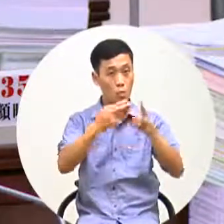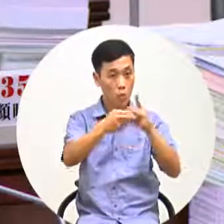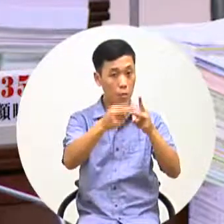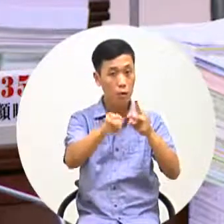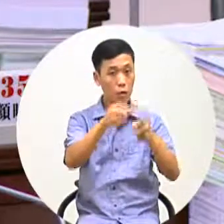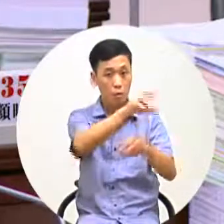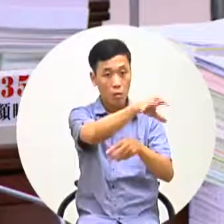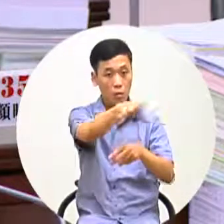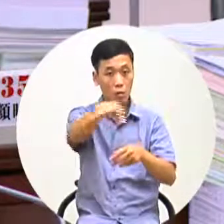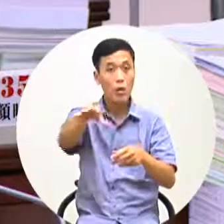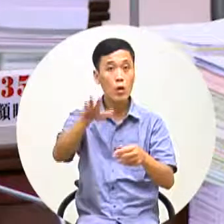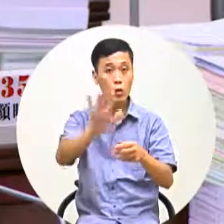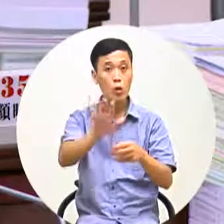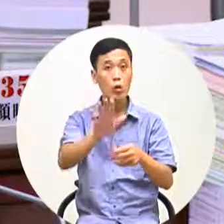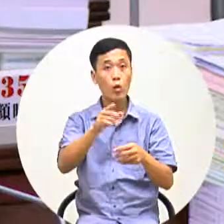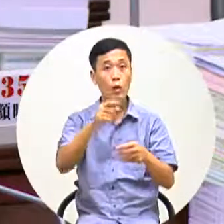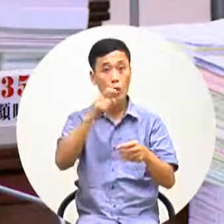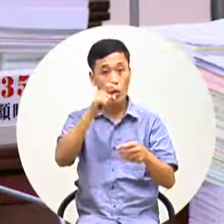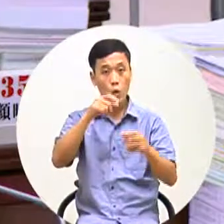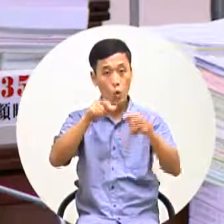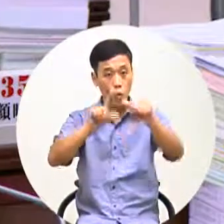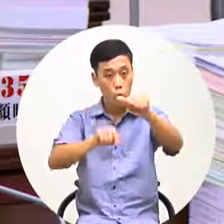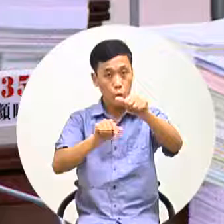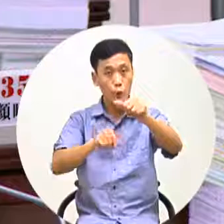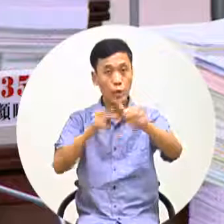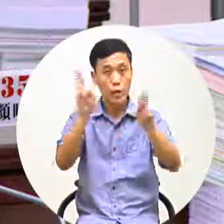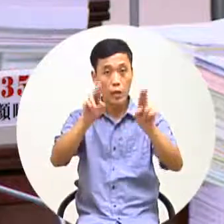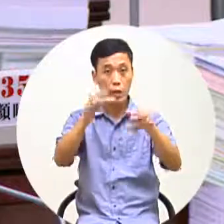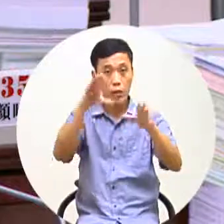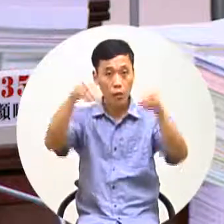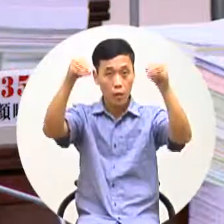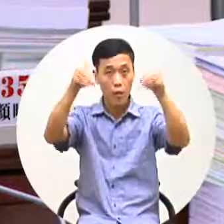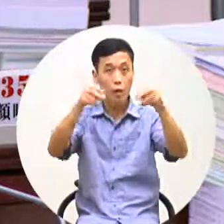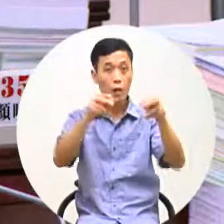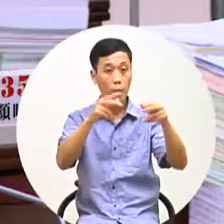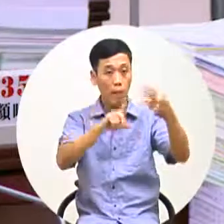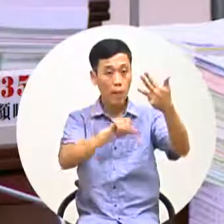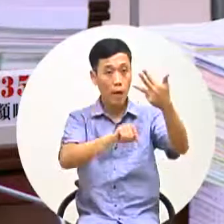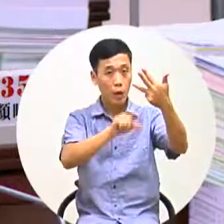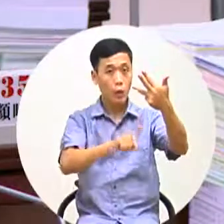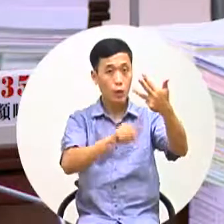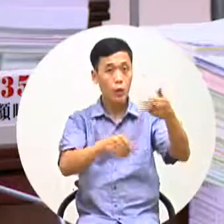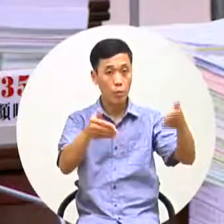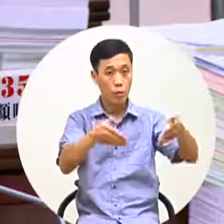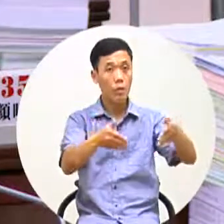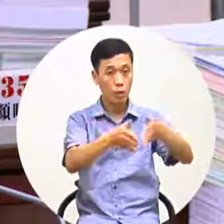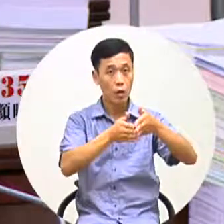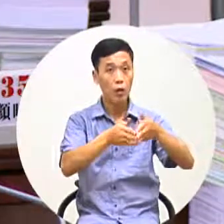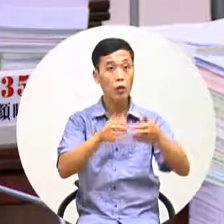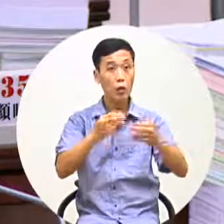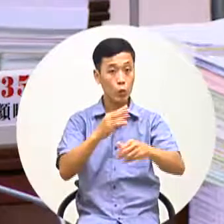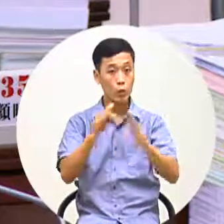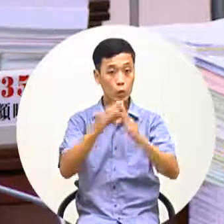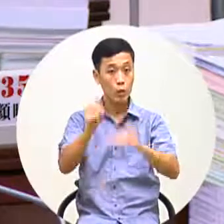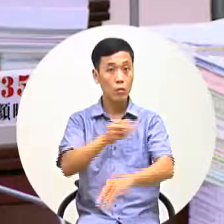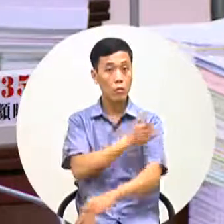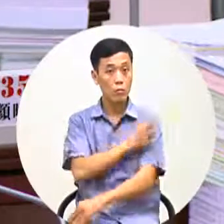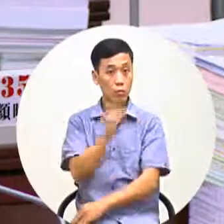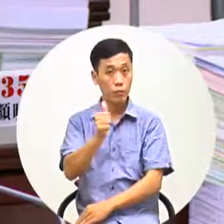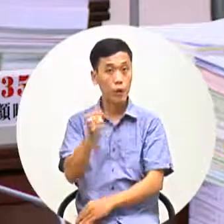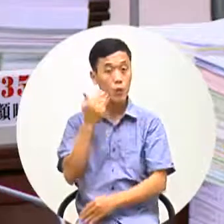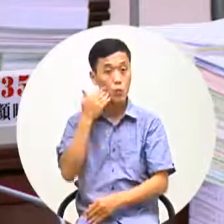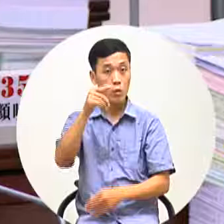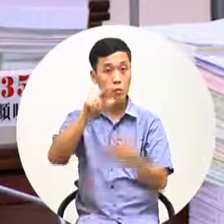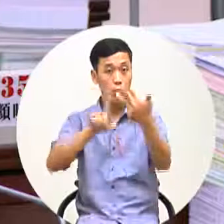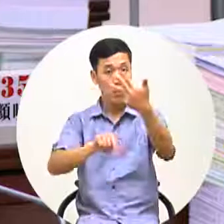电，八月要开辟。但是赵局长，如果八月底台铁地下化、铁路